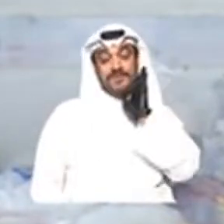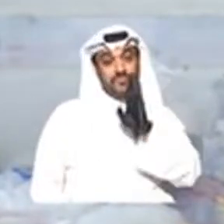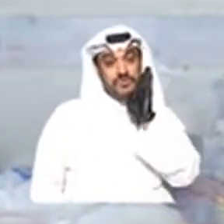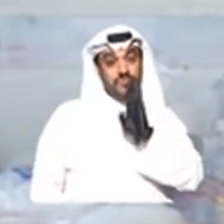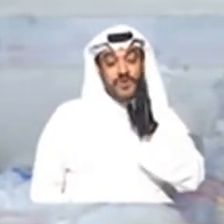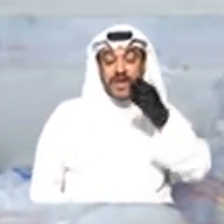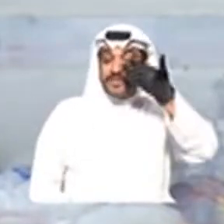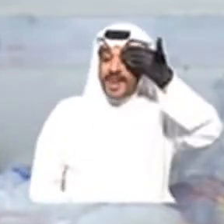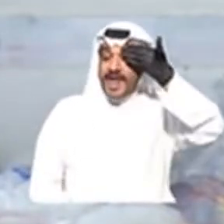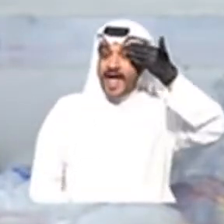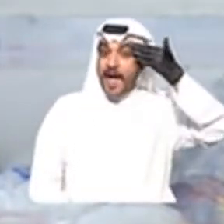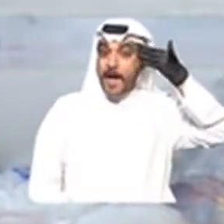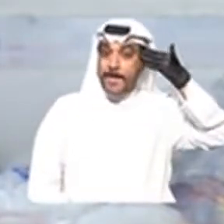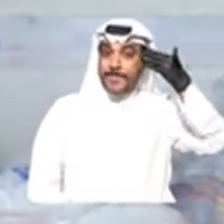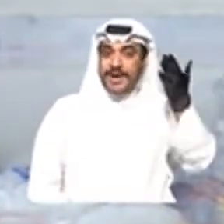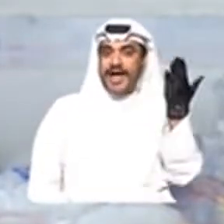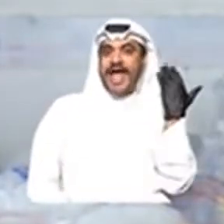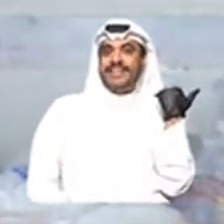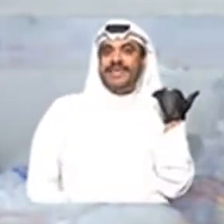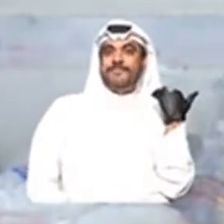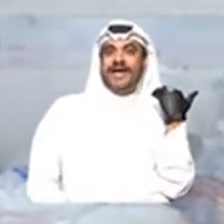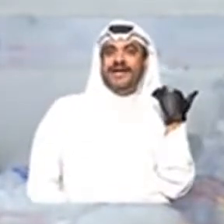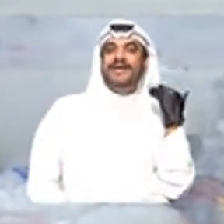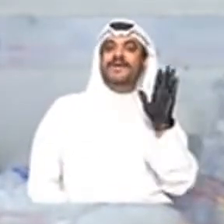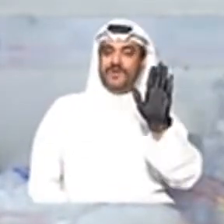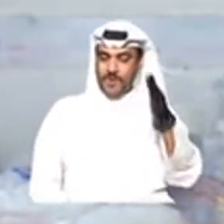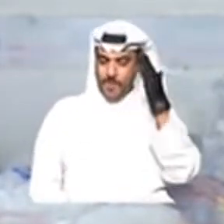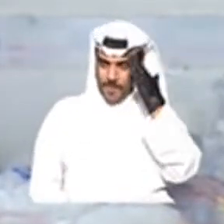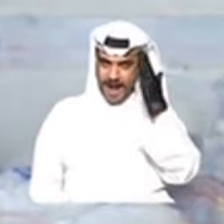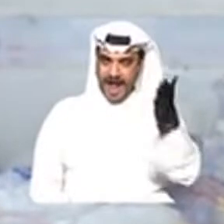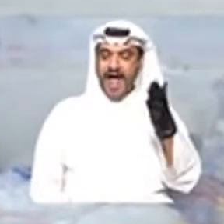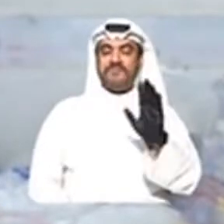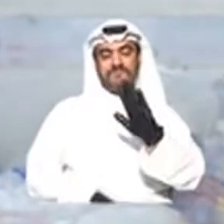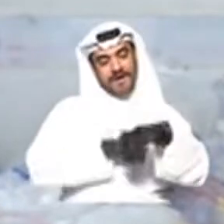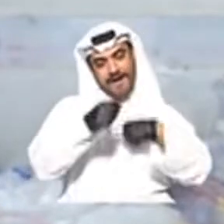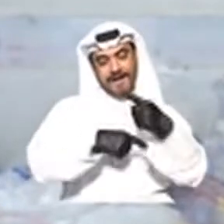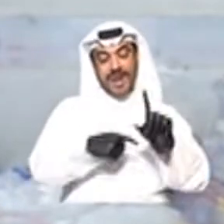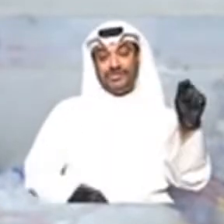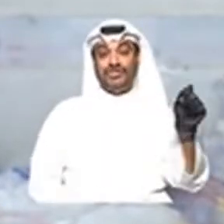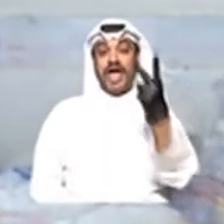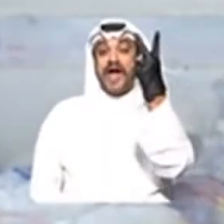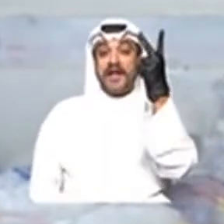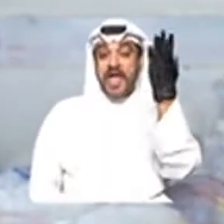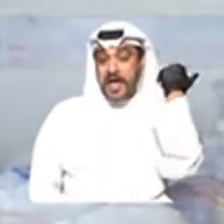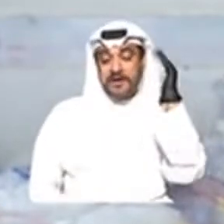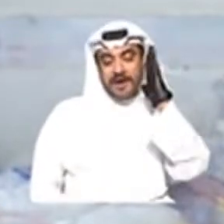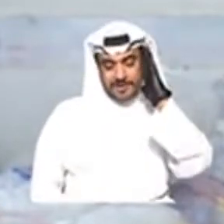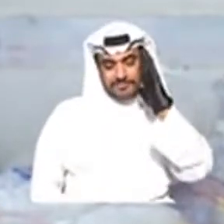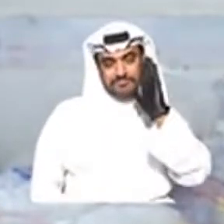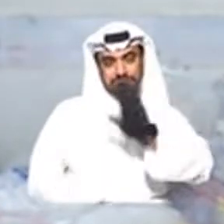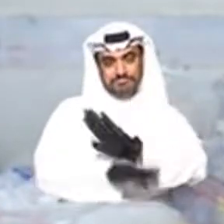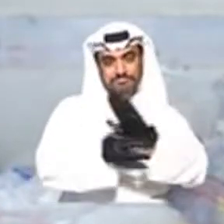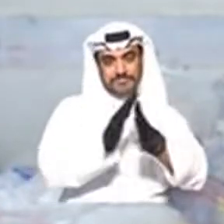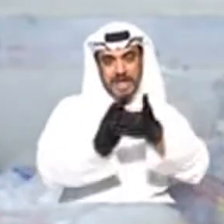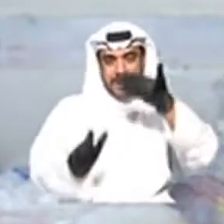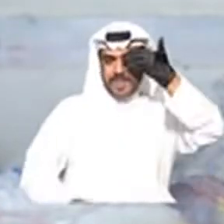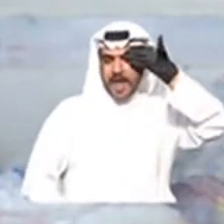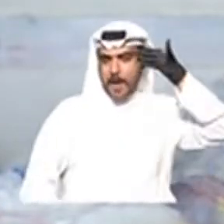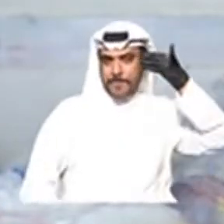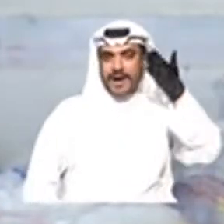فيها، وخاصة في شهر رمضان المبارك وزعنا أكثر من 270 ألف وجبة بواقع 5000 وجبة غذائية